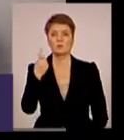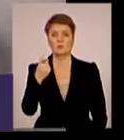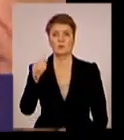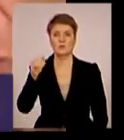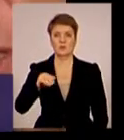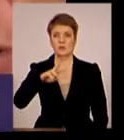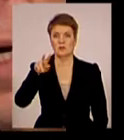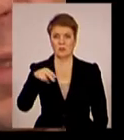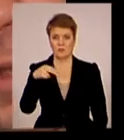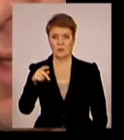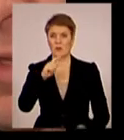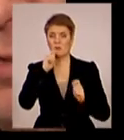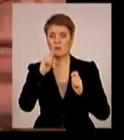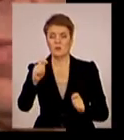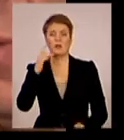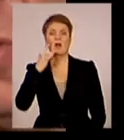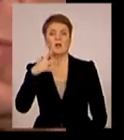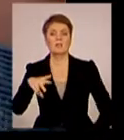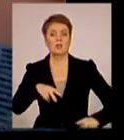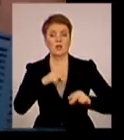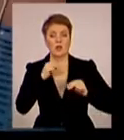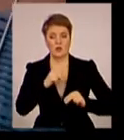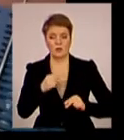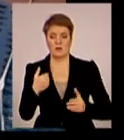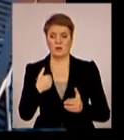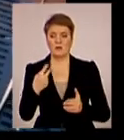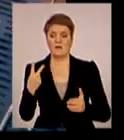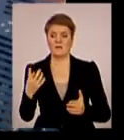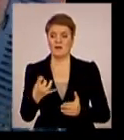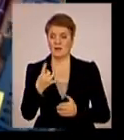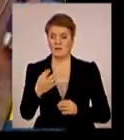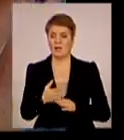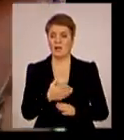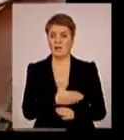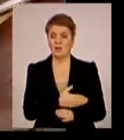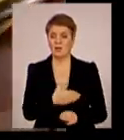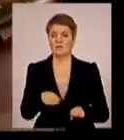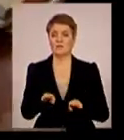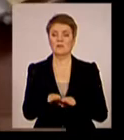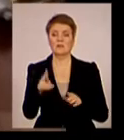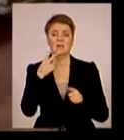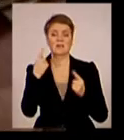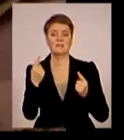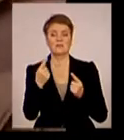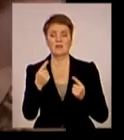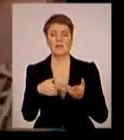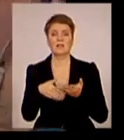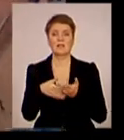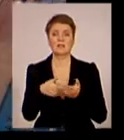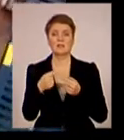тисяч євро. Подарували їх американські колеги. Вони принаймні в два рази довші, ніж звичайні традиційні інструменти, які